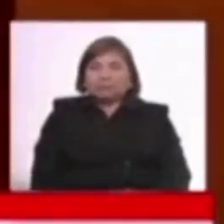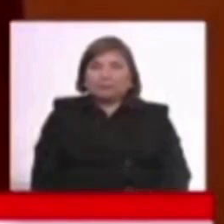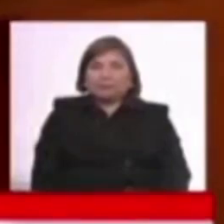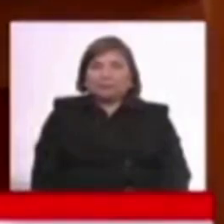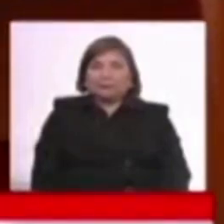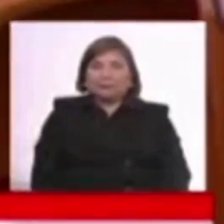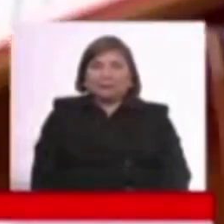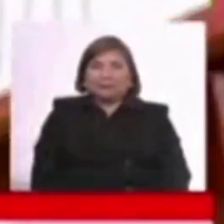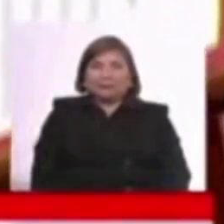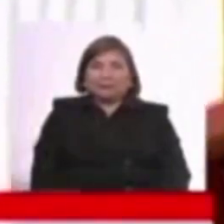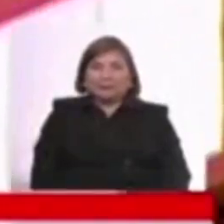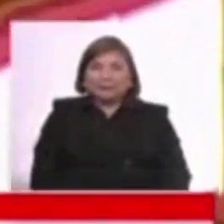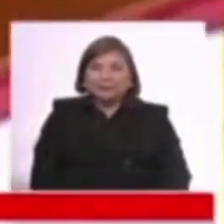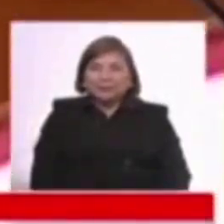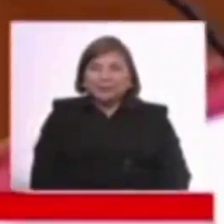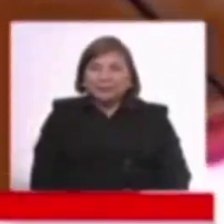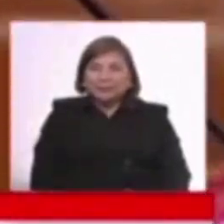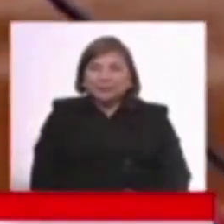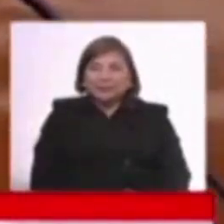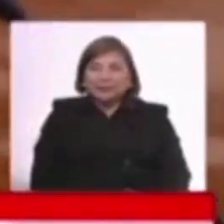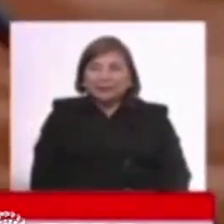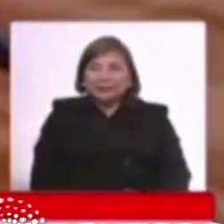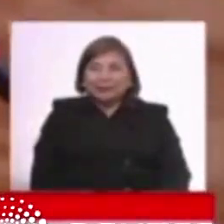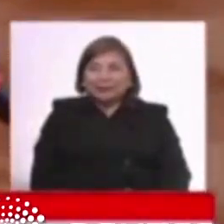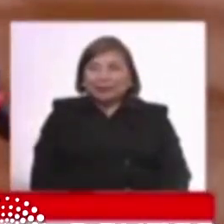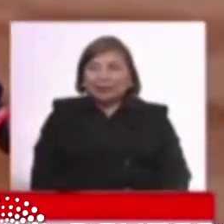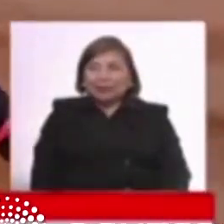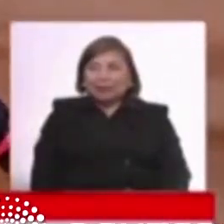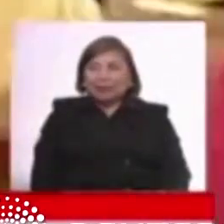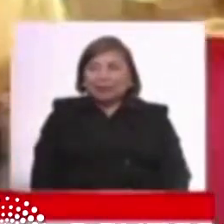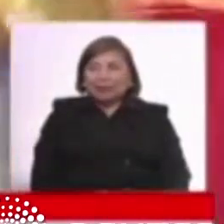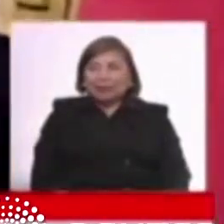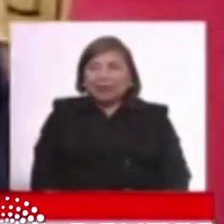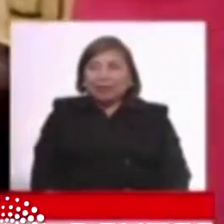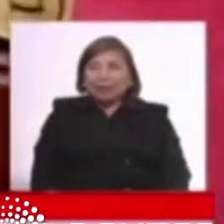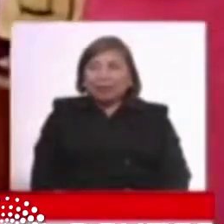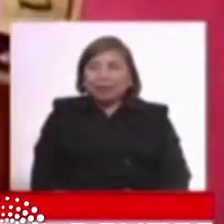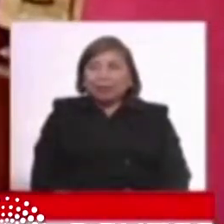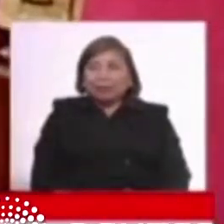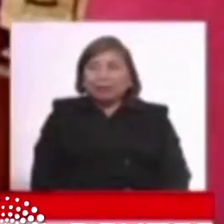vereidigt. Die Demonstranten, viele von ihnen Castillo-Anhänger,